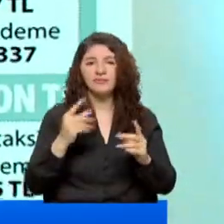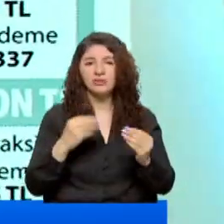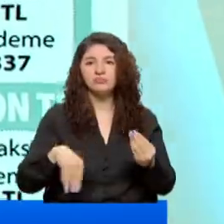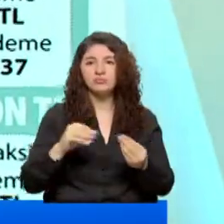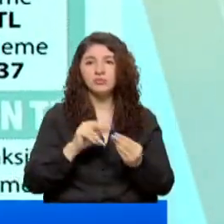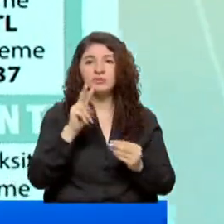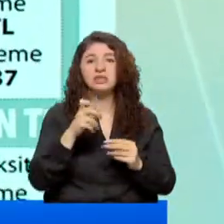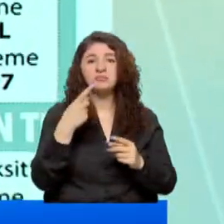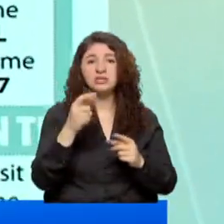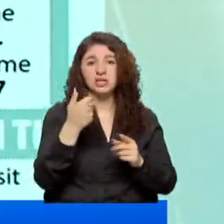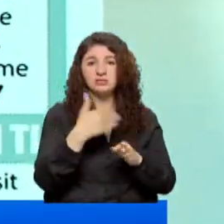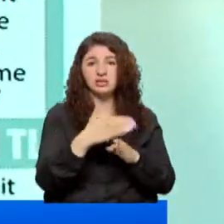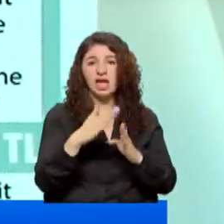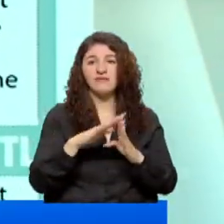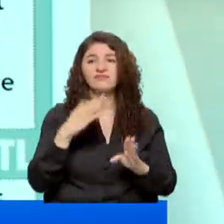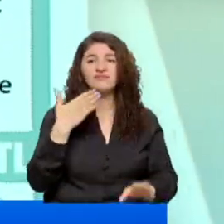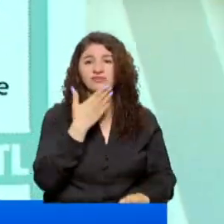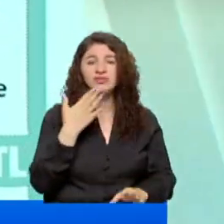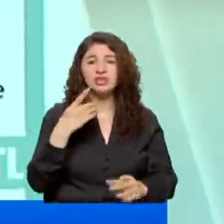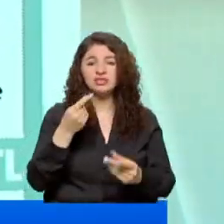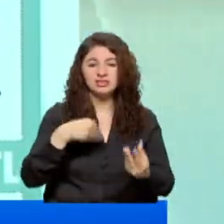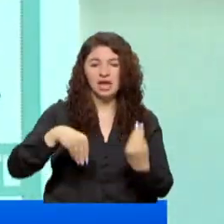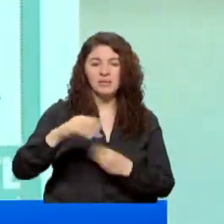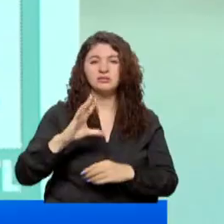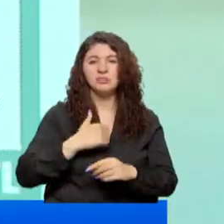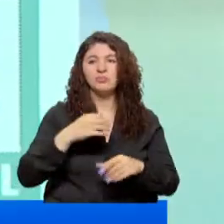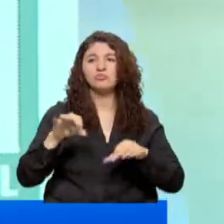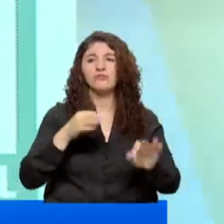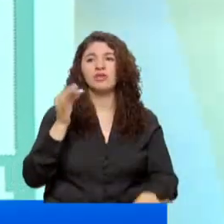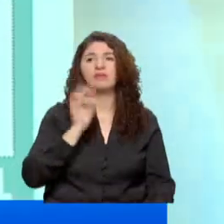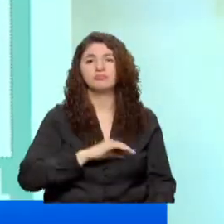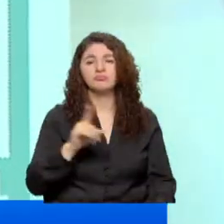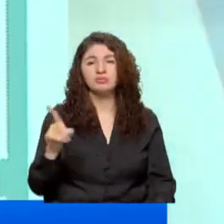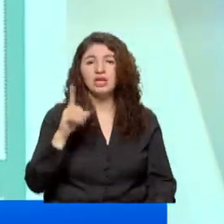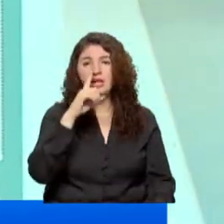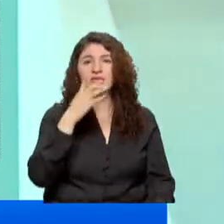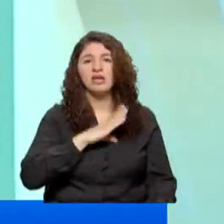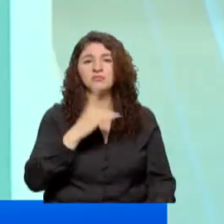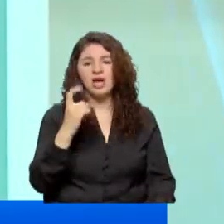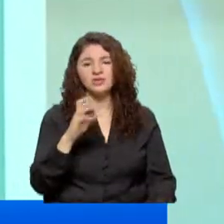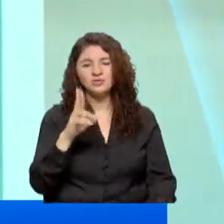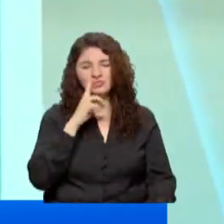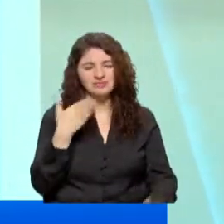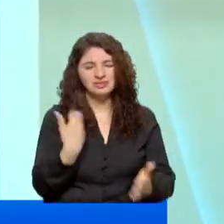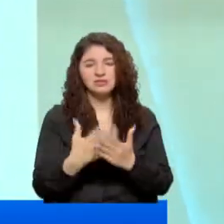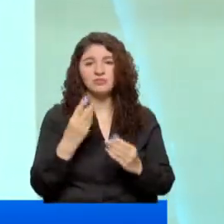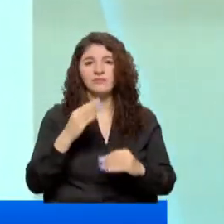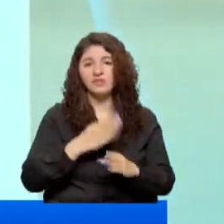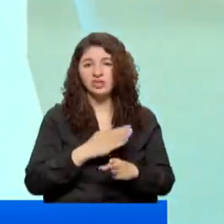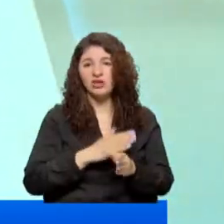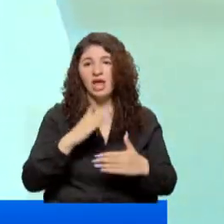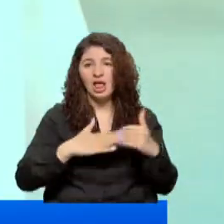28 bin lira taksitle ev fırsatı sermaye sahiplerini ve müteahhitleri yaradı tek derdi ay sonunu getirmek olan